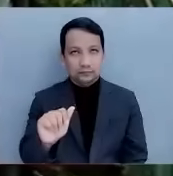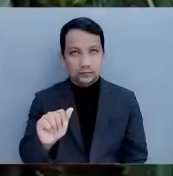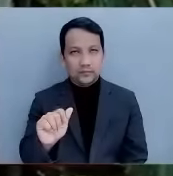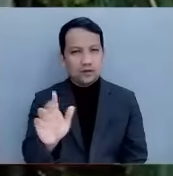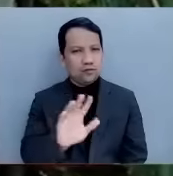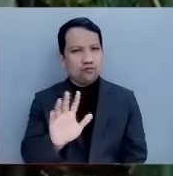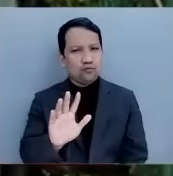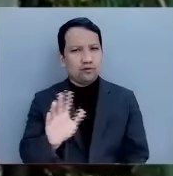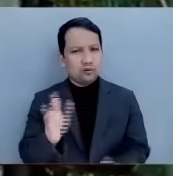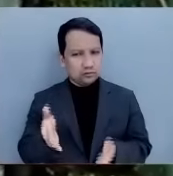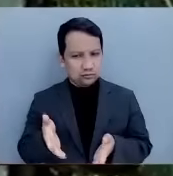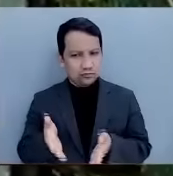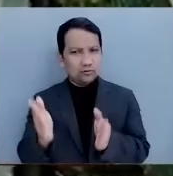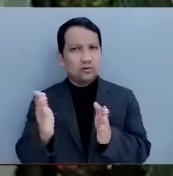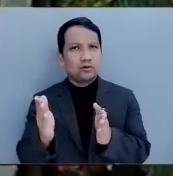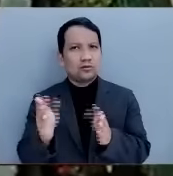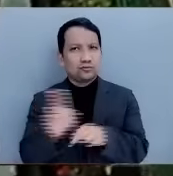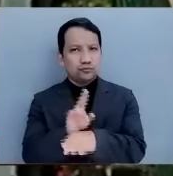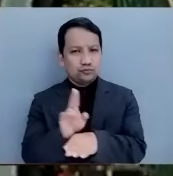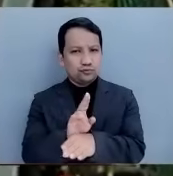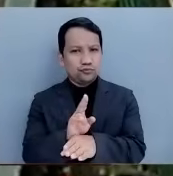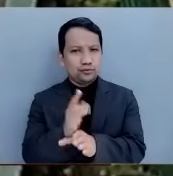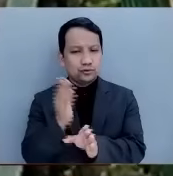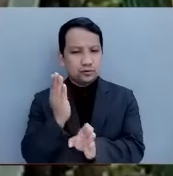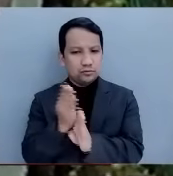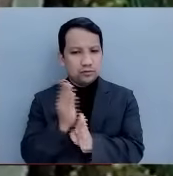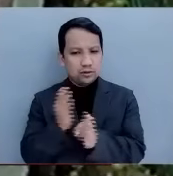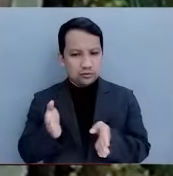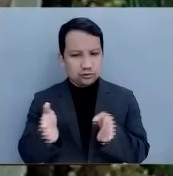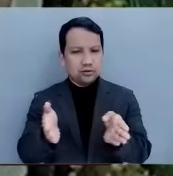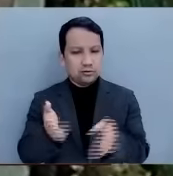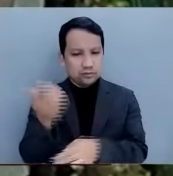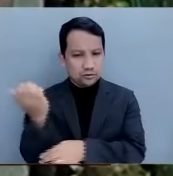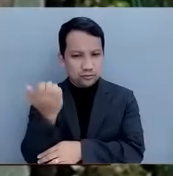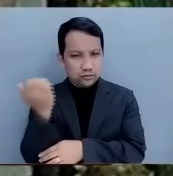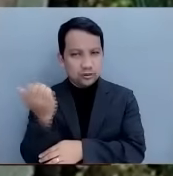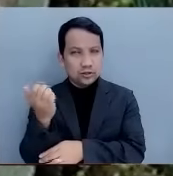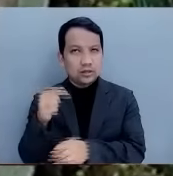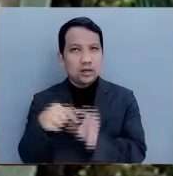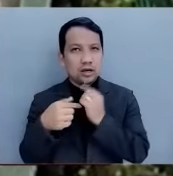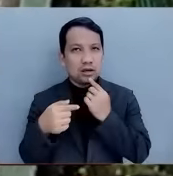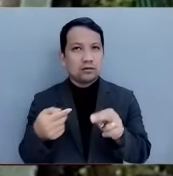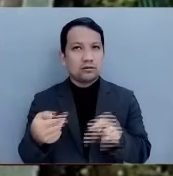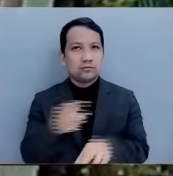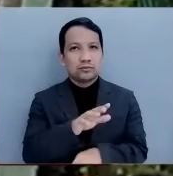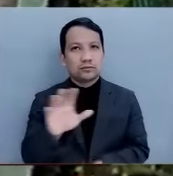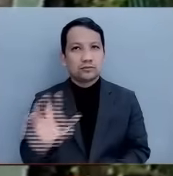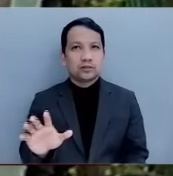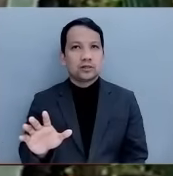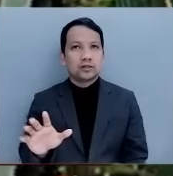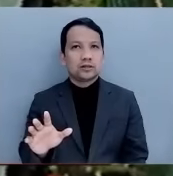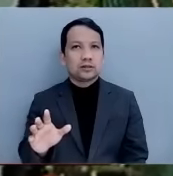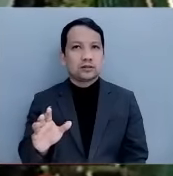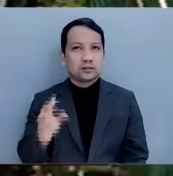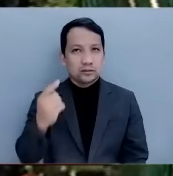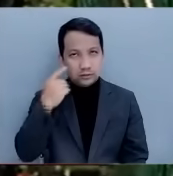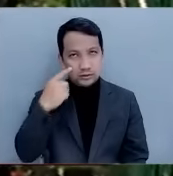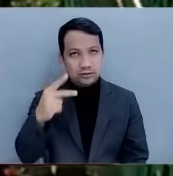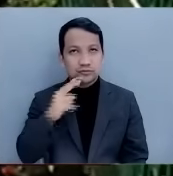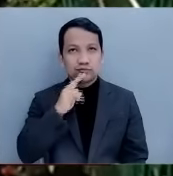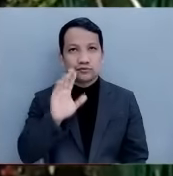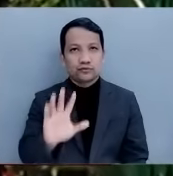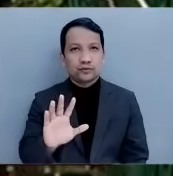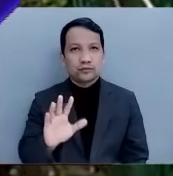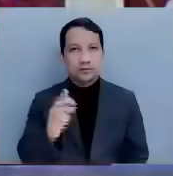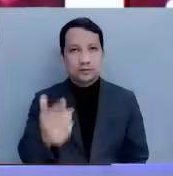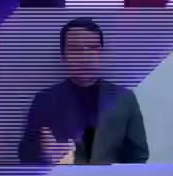sa EDSA busway na para lang sa city buses at emergency vehicles. Nagbabalita mula sa frontline, Gerard De La Peña, News